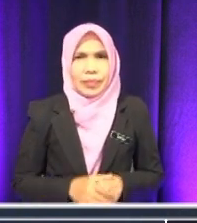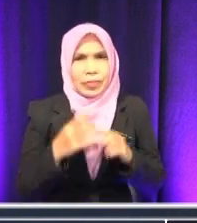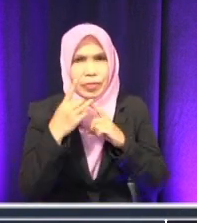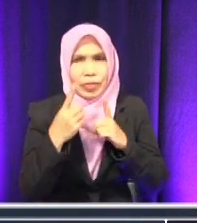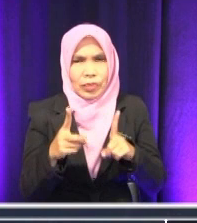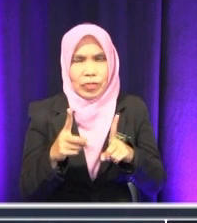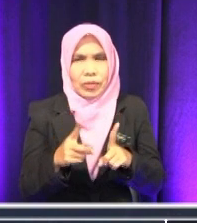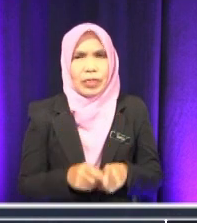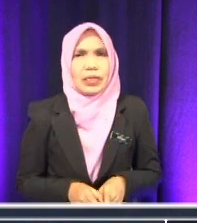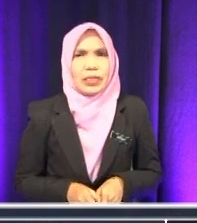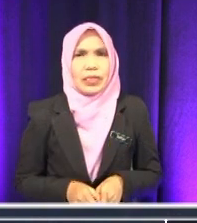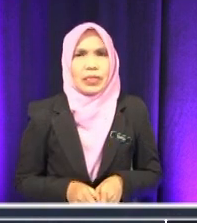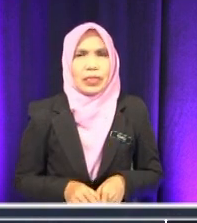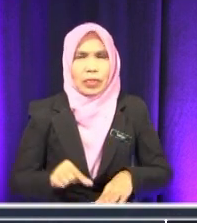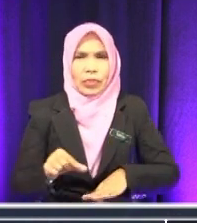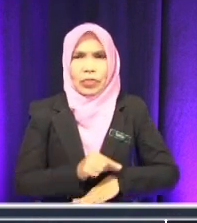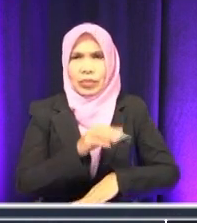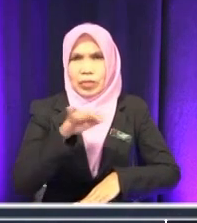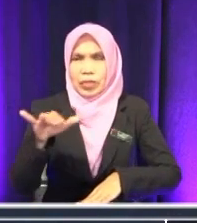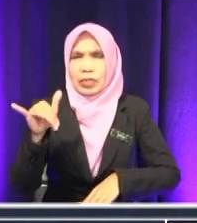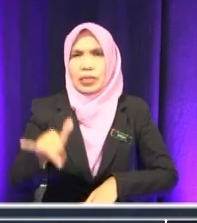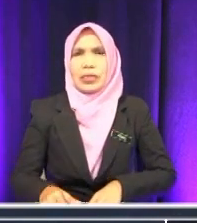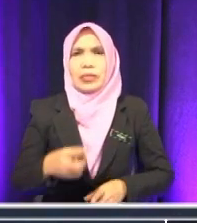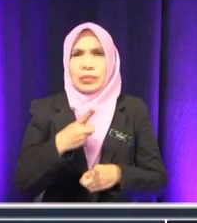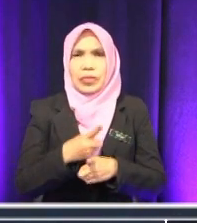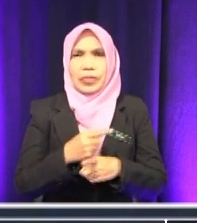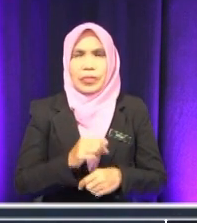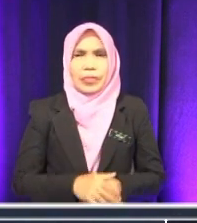dalam menggunakan ejaan ya